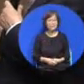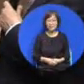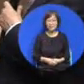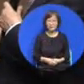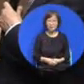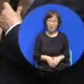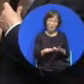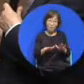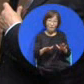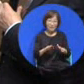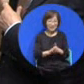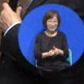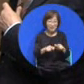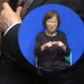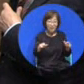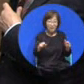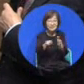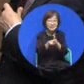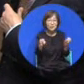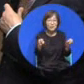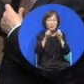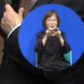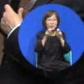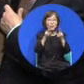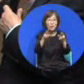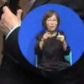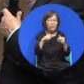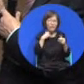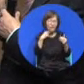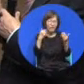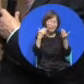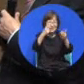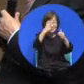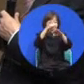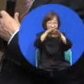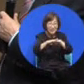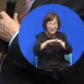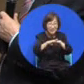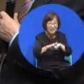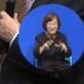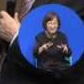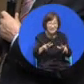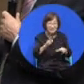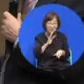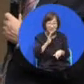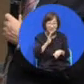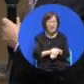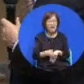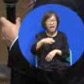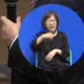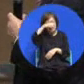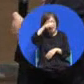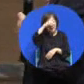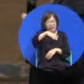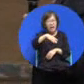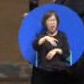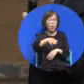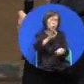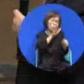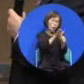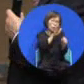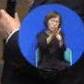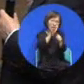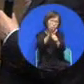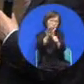평신도 헌신예배 드리는데요. 해외에 뭐 도와주는 거의 가짜 될 수 있어요. And today we're giving evangelism devotional